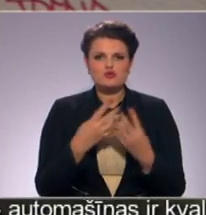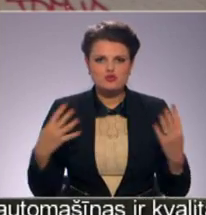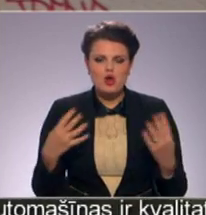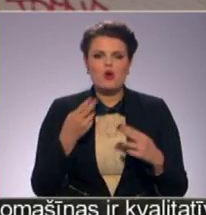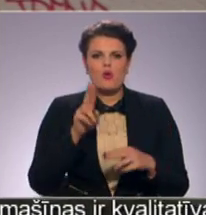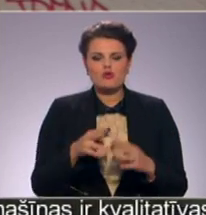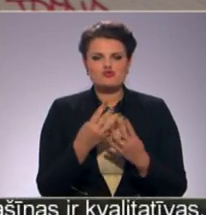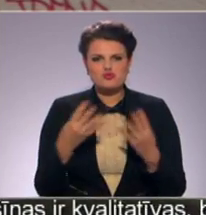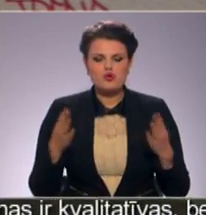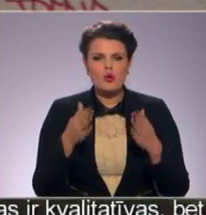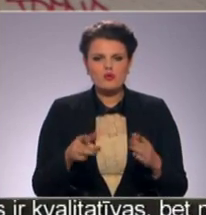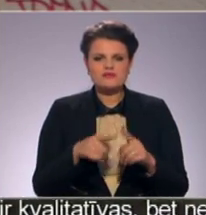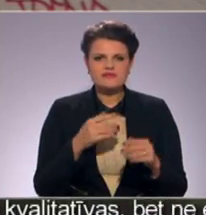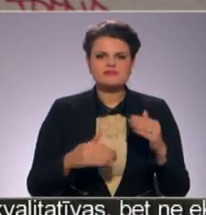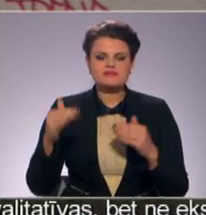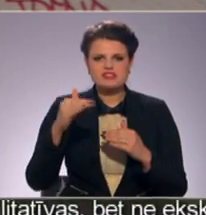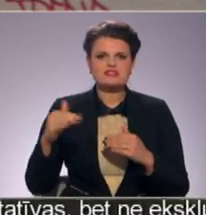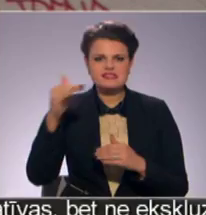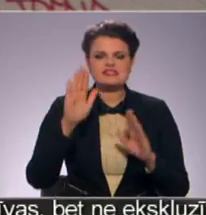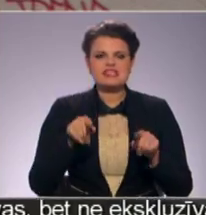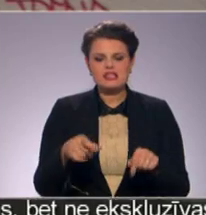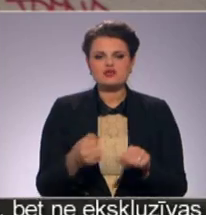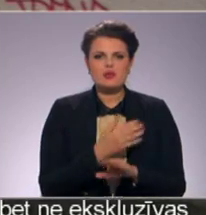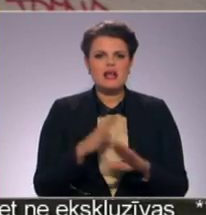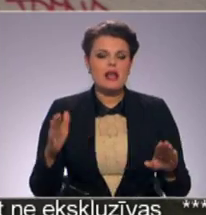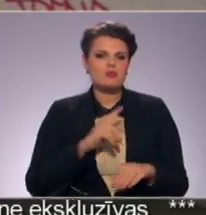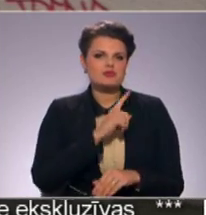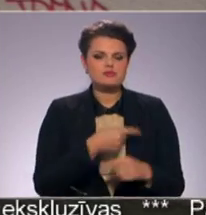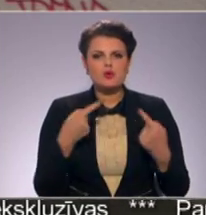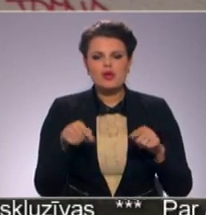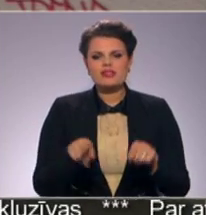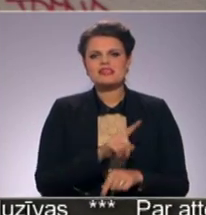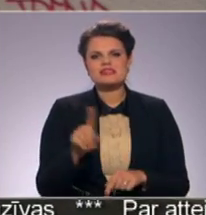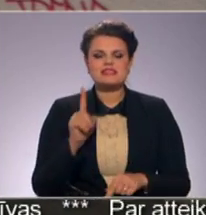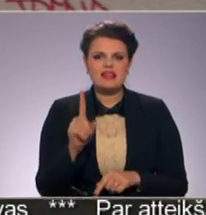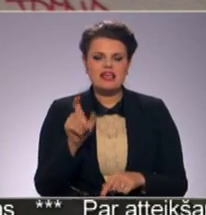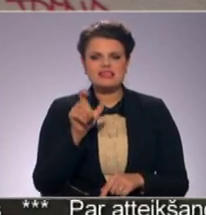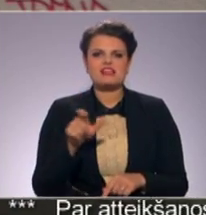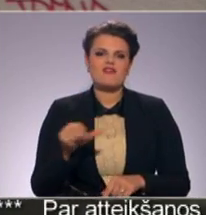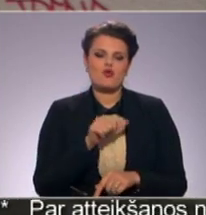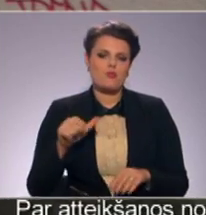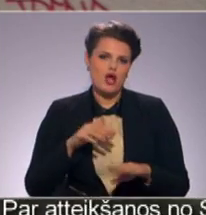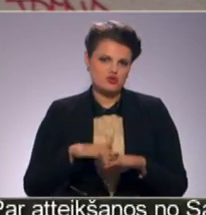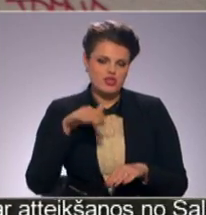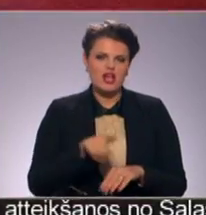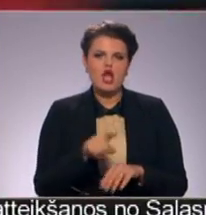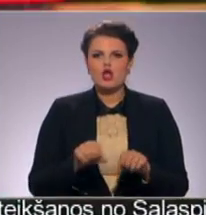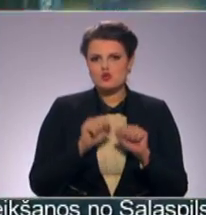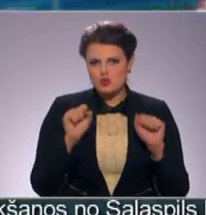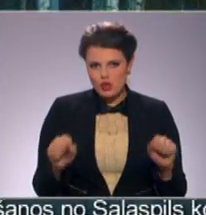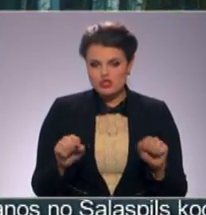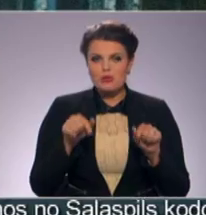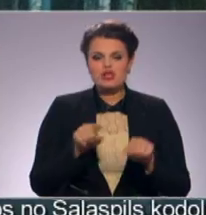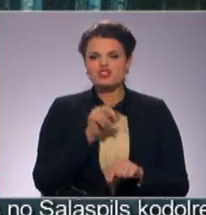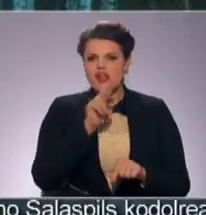ar to tie žogi, kad kļūst ar vien augstāki un augstāki, lai tas tomēr nebūtu iespējams, jo tas ir tikai vienīgi to pašu cilvēku dēļ, tā ir drošība. Šis